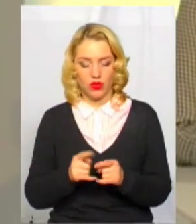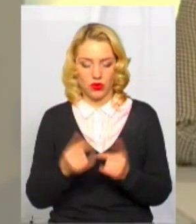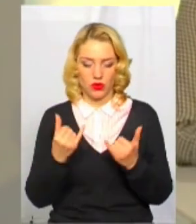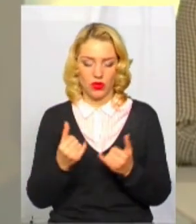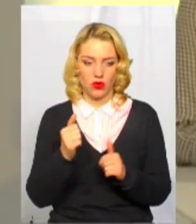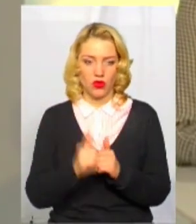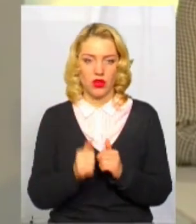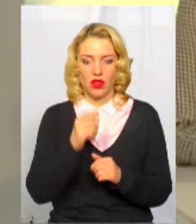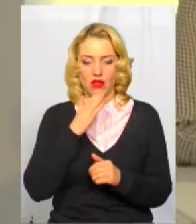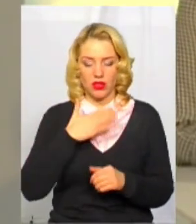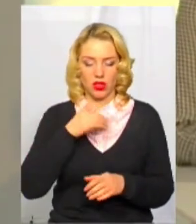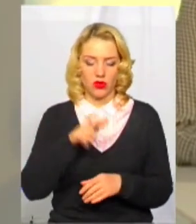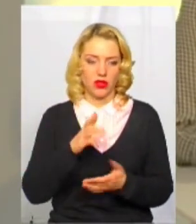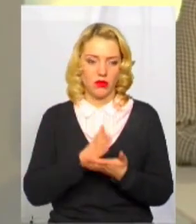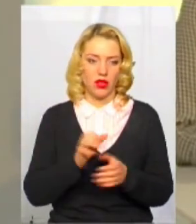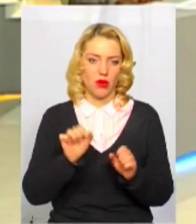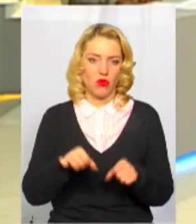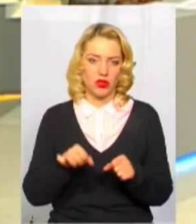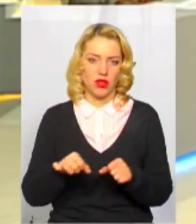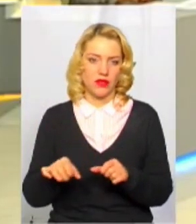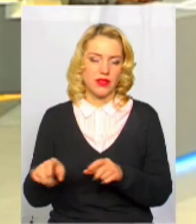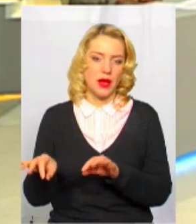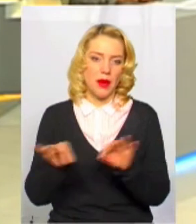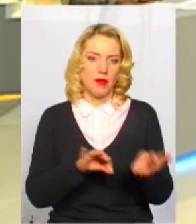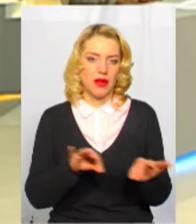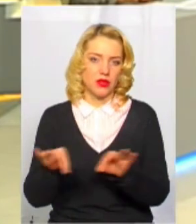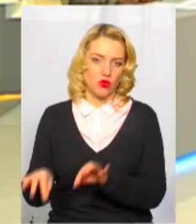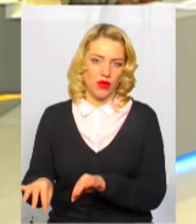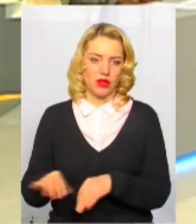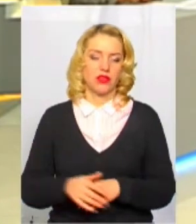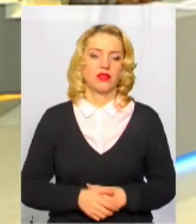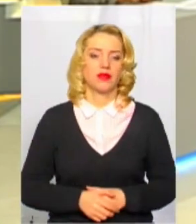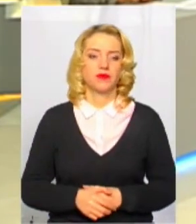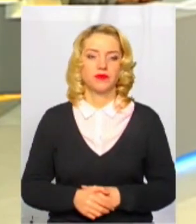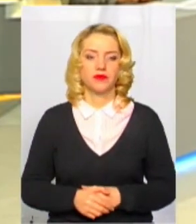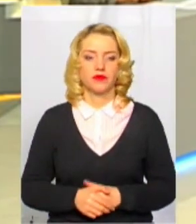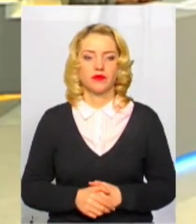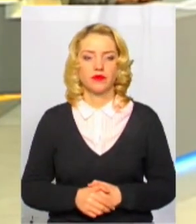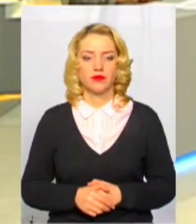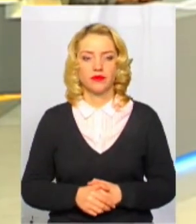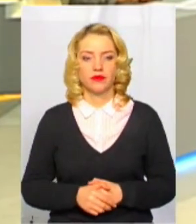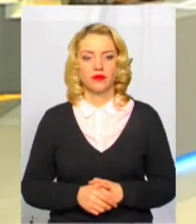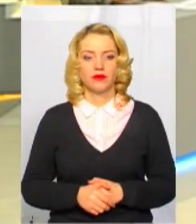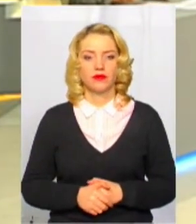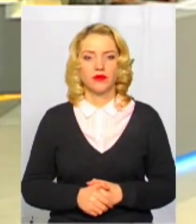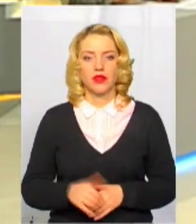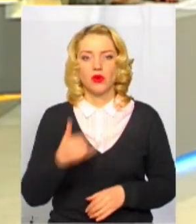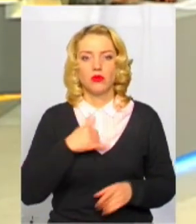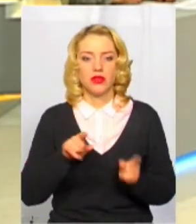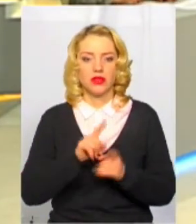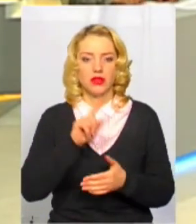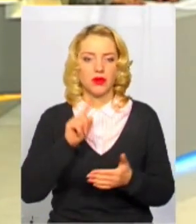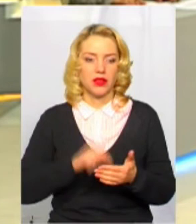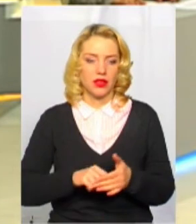сьогодні кожна наша людина має можливість пересуватися. І прошу, пані Тетяно, ще маєте питання? Так, в мене таке